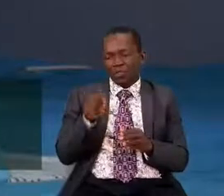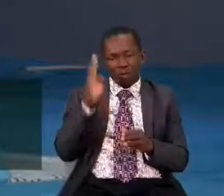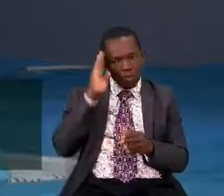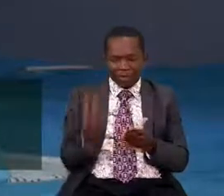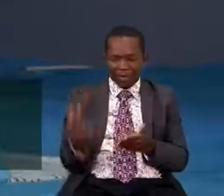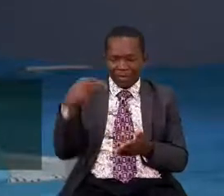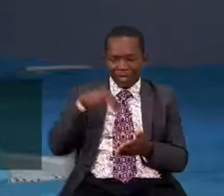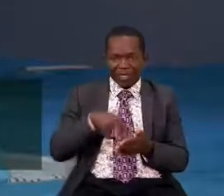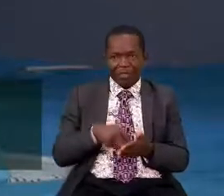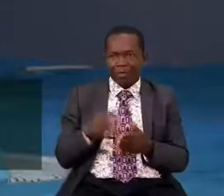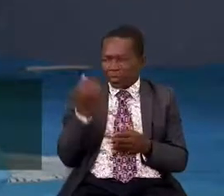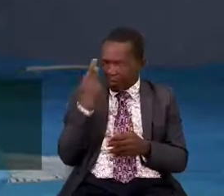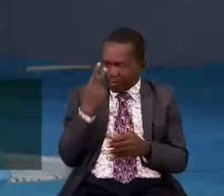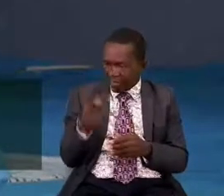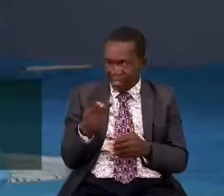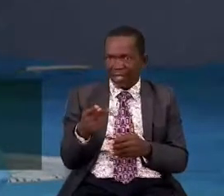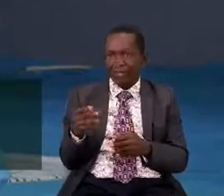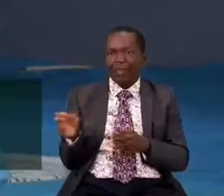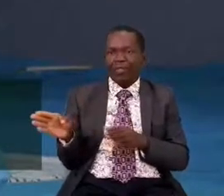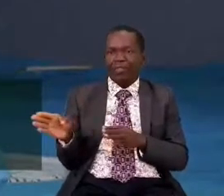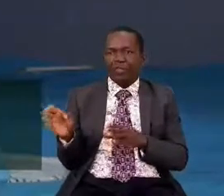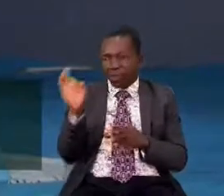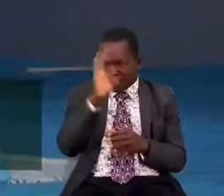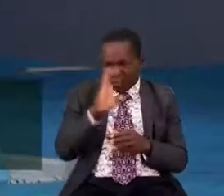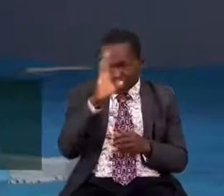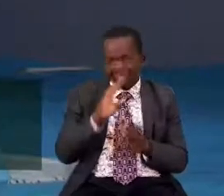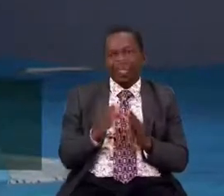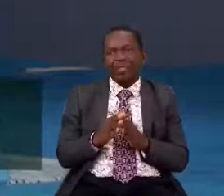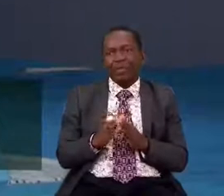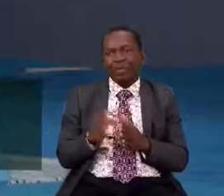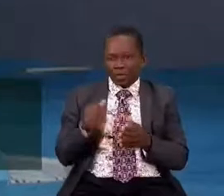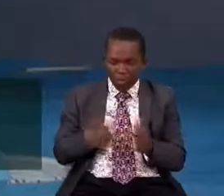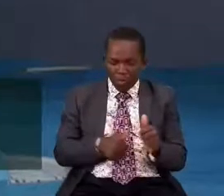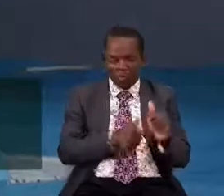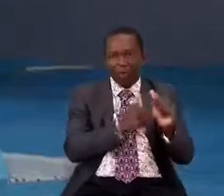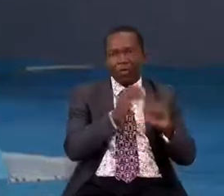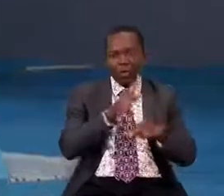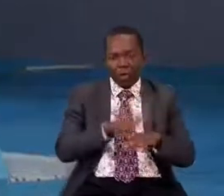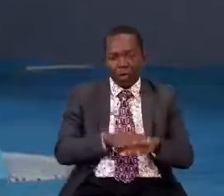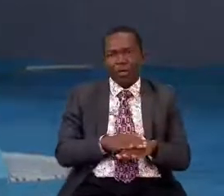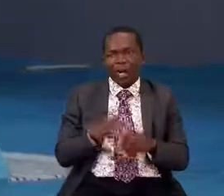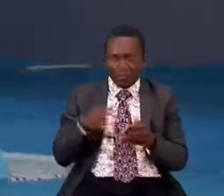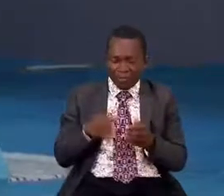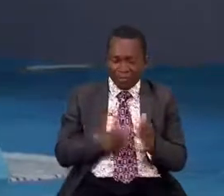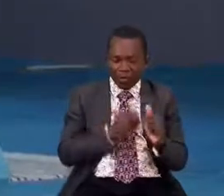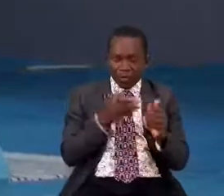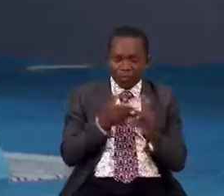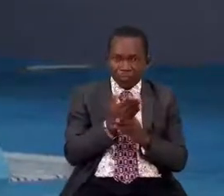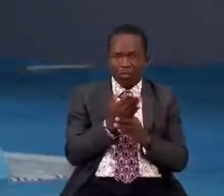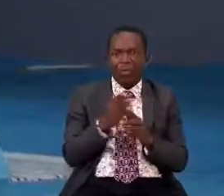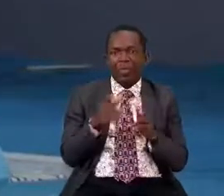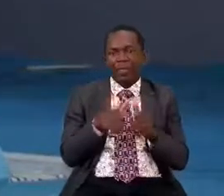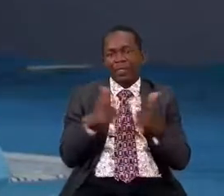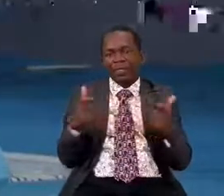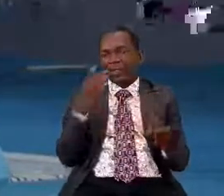tu dois poursuivre. Les grandes promesses pour une foi progressive et qui cherche.